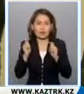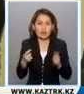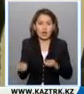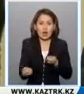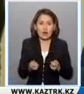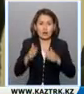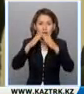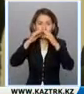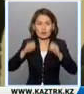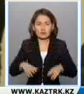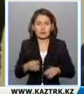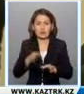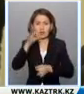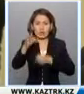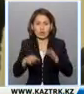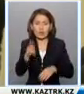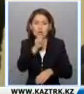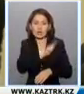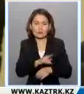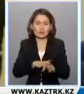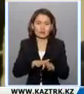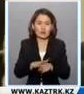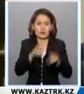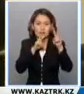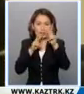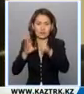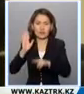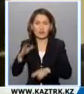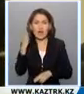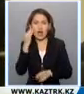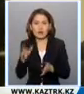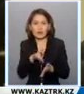Негізгі басқару Астананың қасындағы Ақкөлден жүреді әрине. Бірақ Алматының